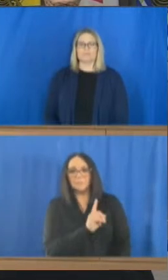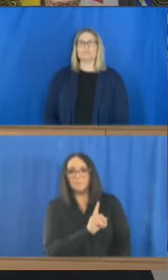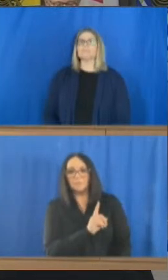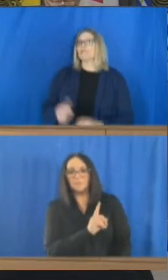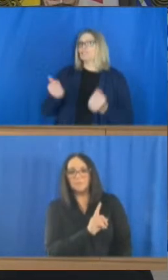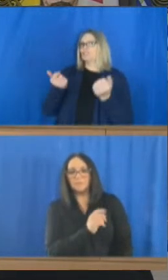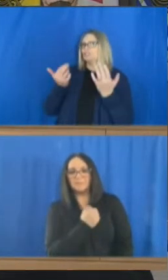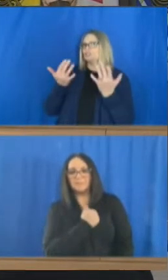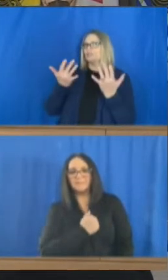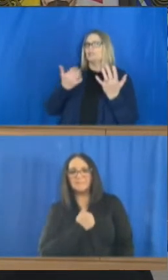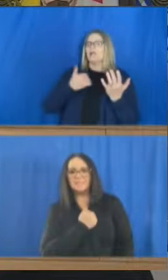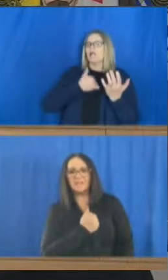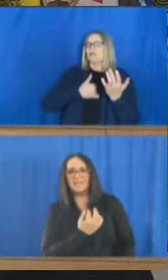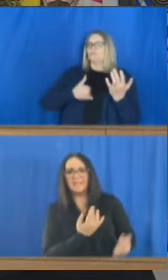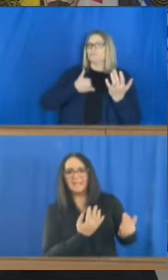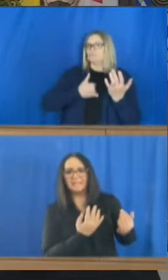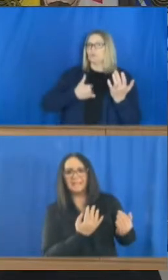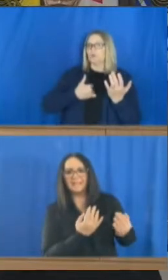sur vos projections,